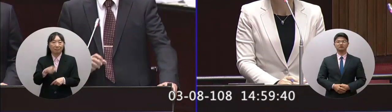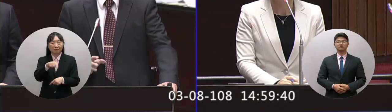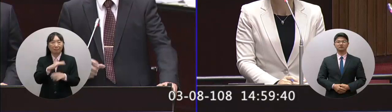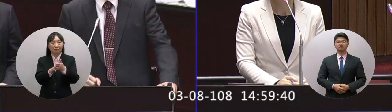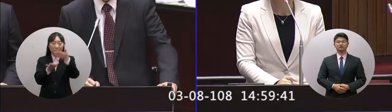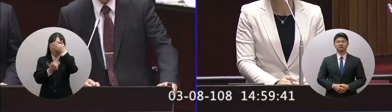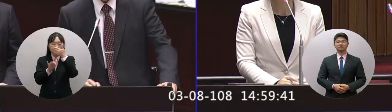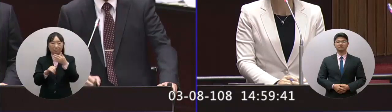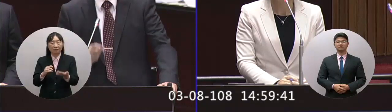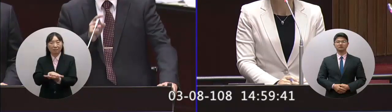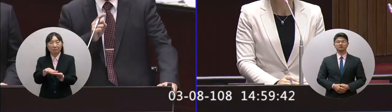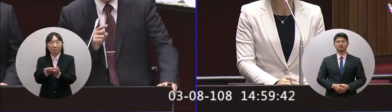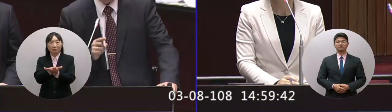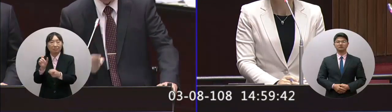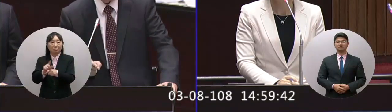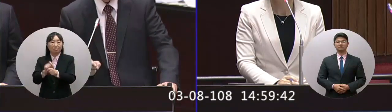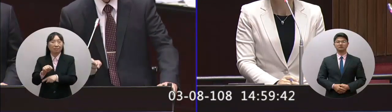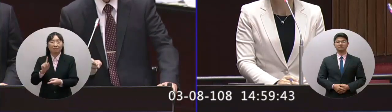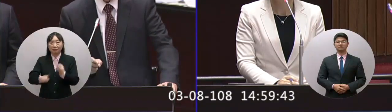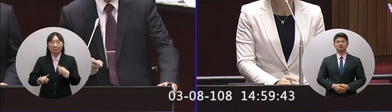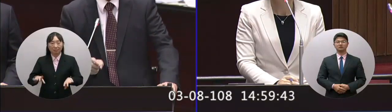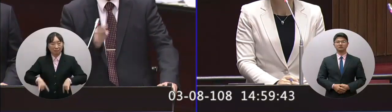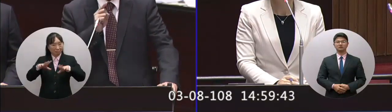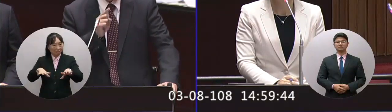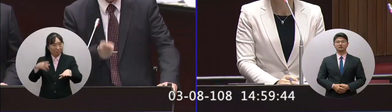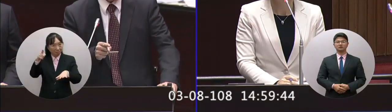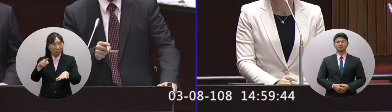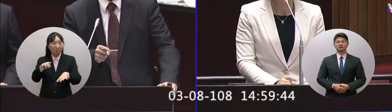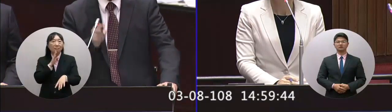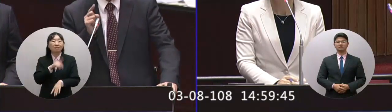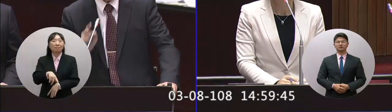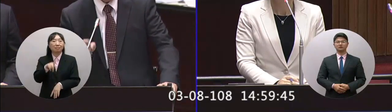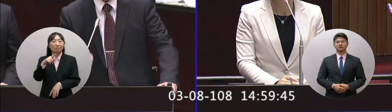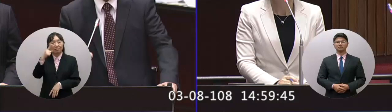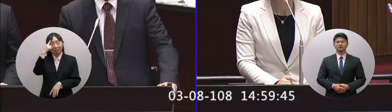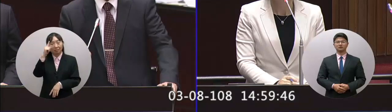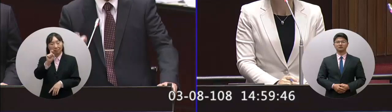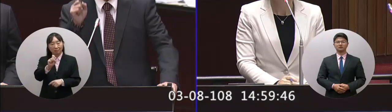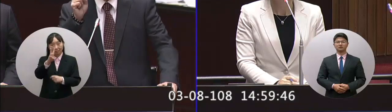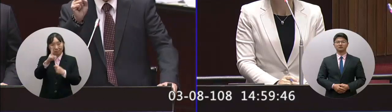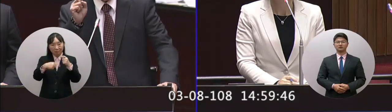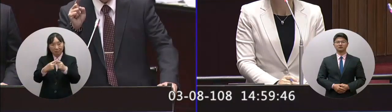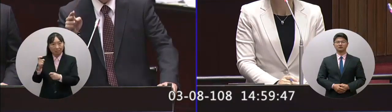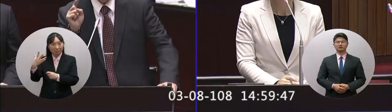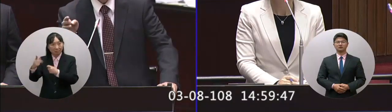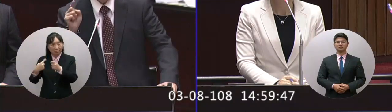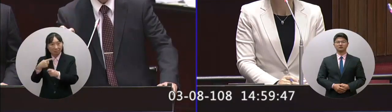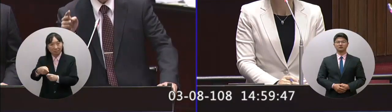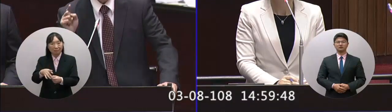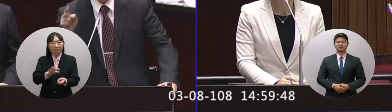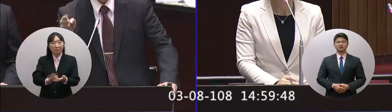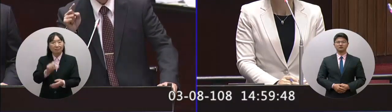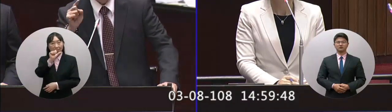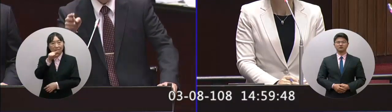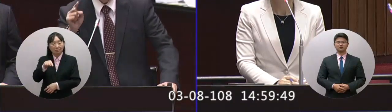黑的消息，我感觉无应该。伫澳洲是了13吨甲18吨买